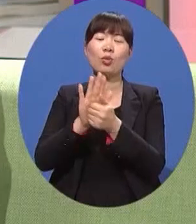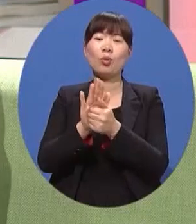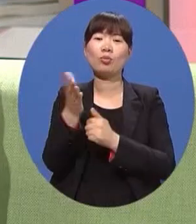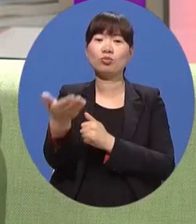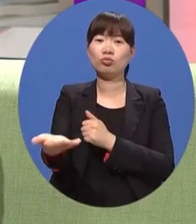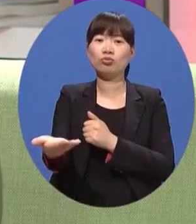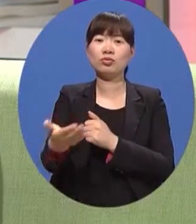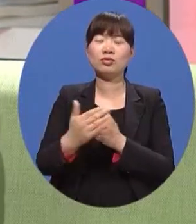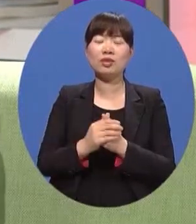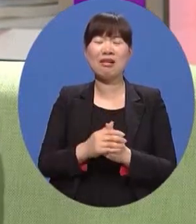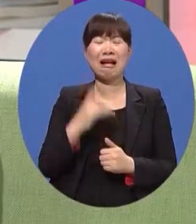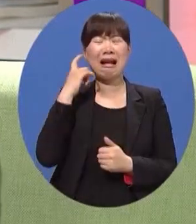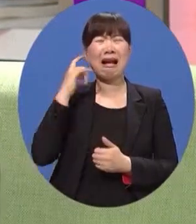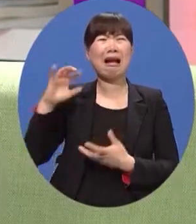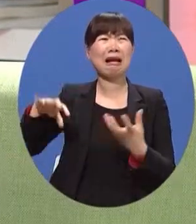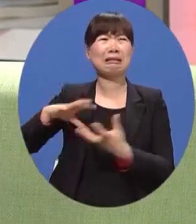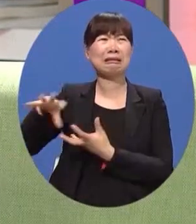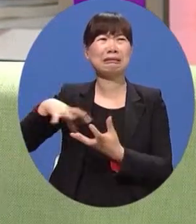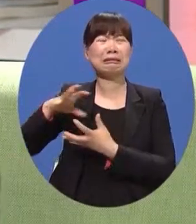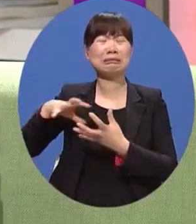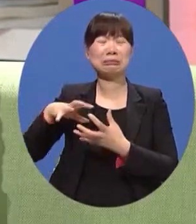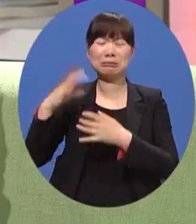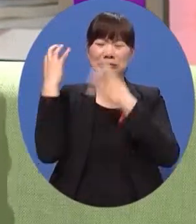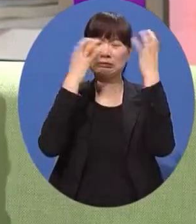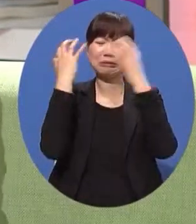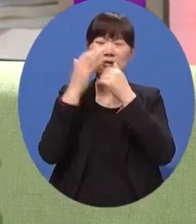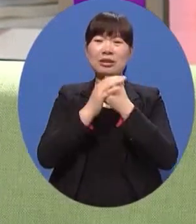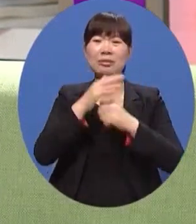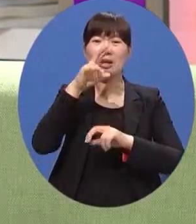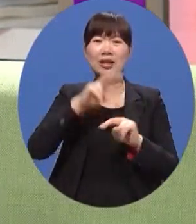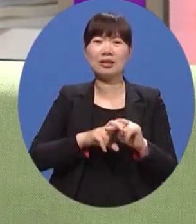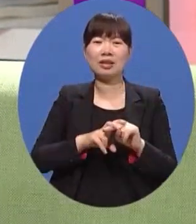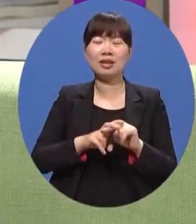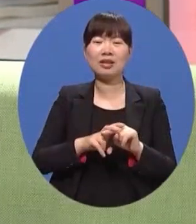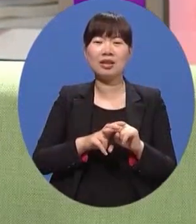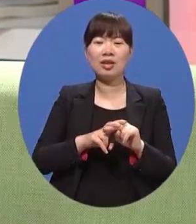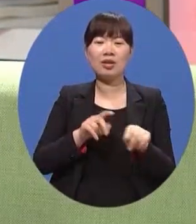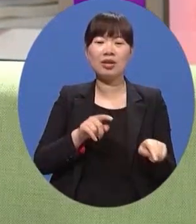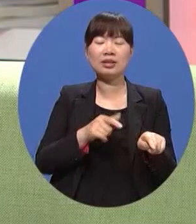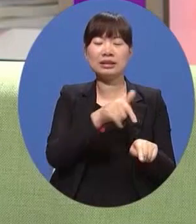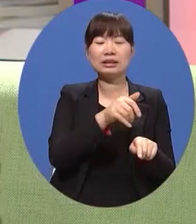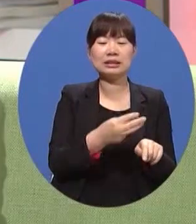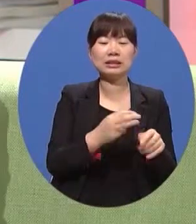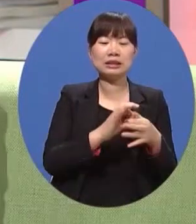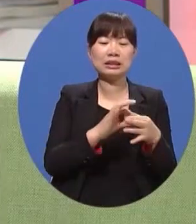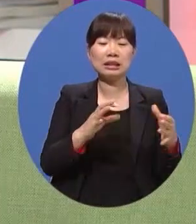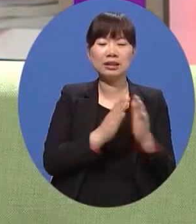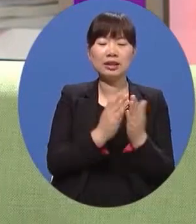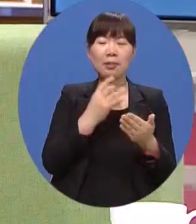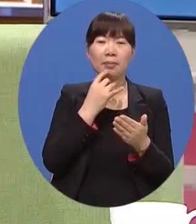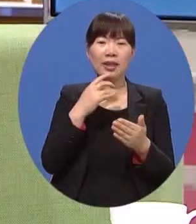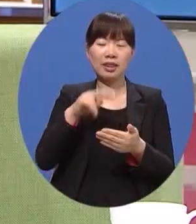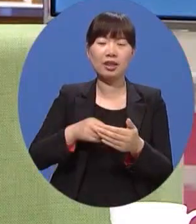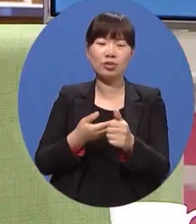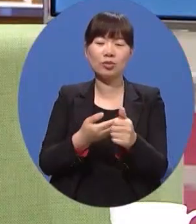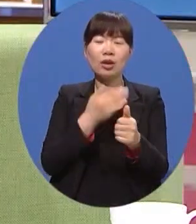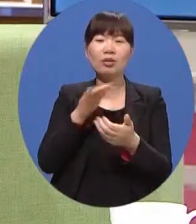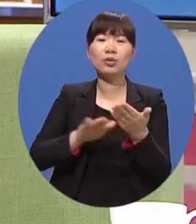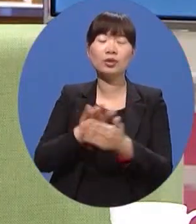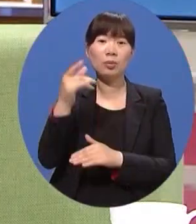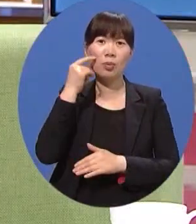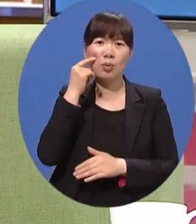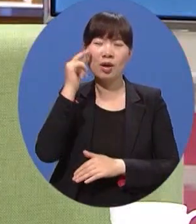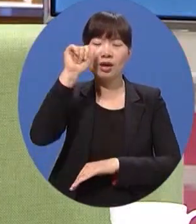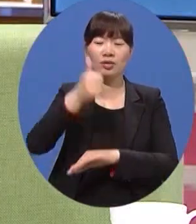근데 시끄럽다고 혹은 이렇게 어수선하다고 그냥 앉아서 얘 기질과 상관없이 그냥 책만 읽힌다든지 놀지 못하게